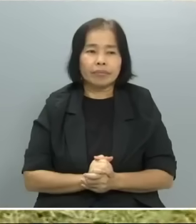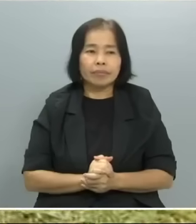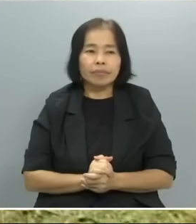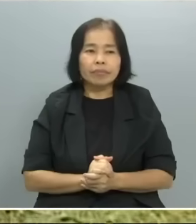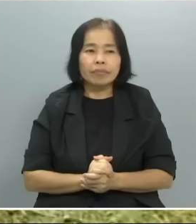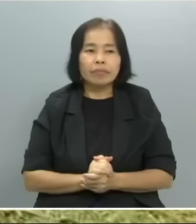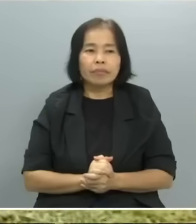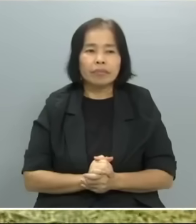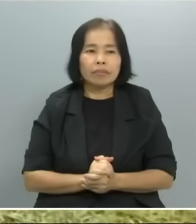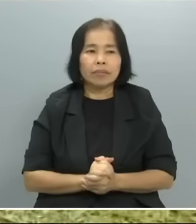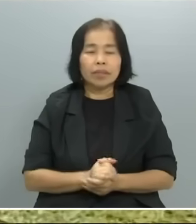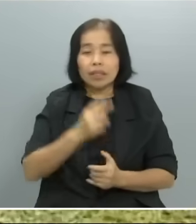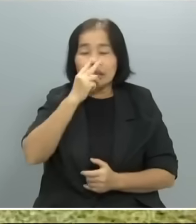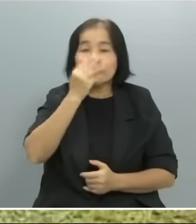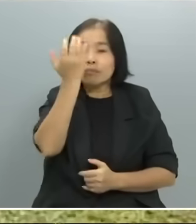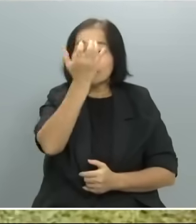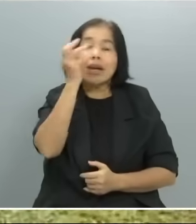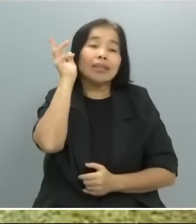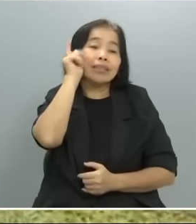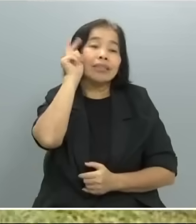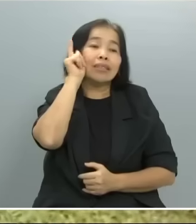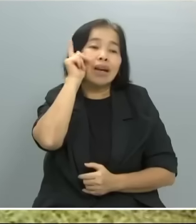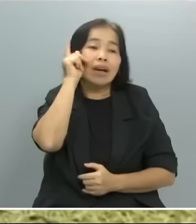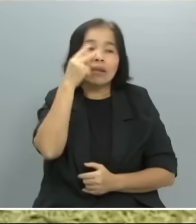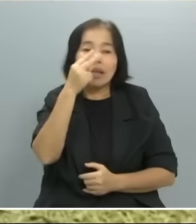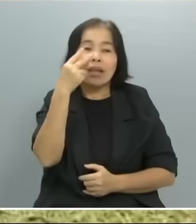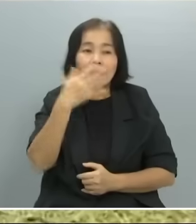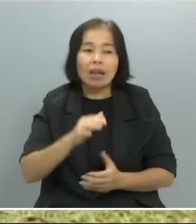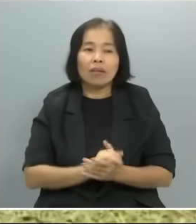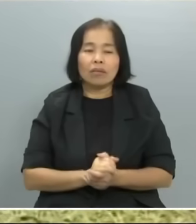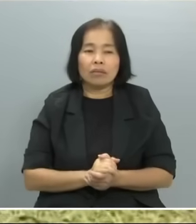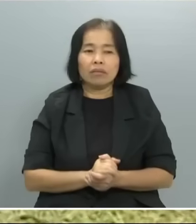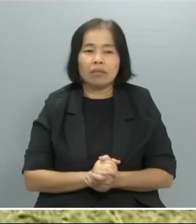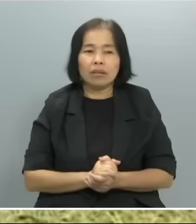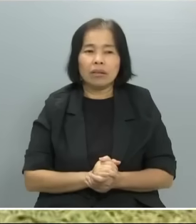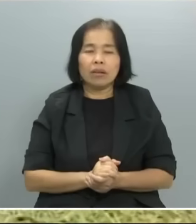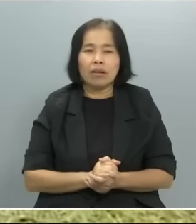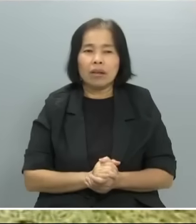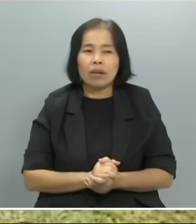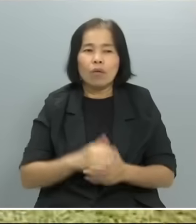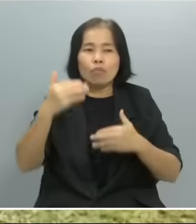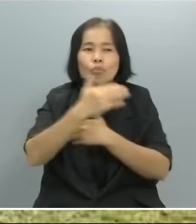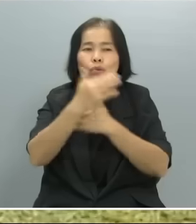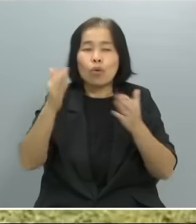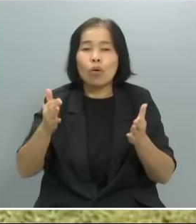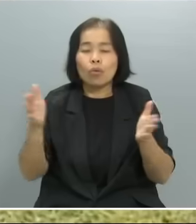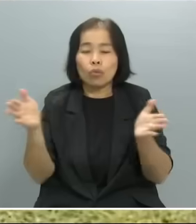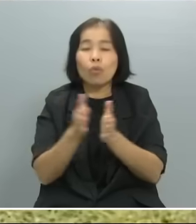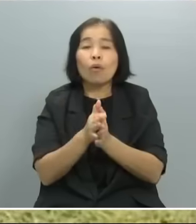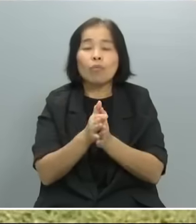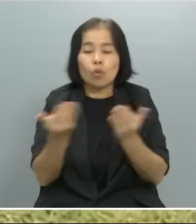ครับเห็นในภาพในข่าวเพราะว่าภรรยาเขาก็ไปคุยกับนข่าวก็ว่าผู้ที่ผู้ที่อยู่ห้องกับไอไเคนนั่น